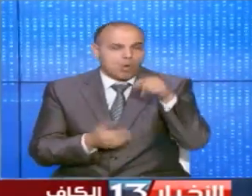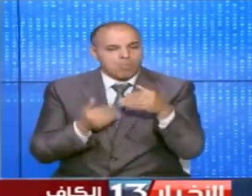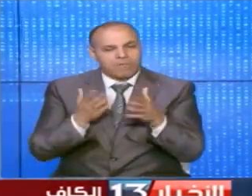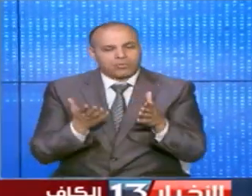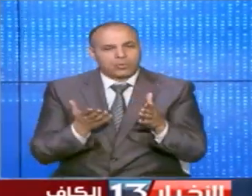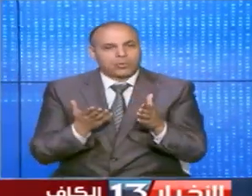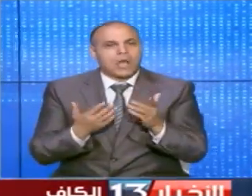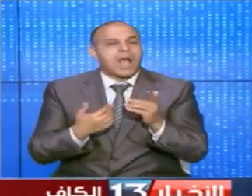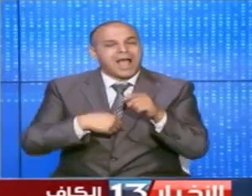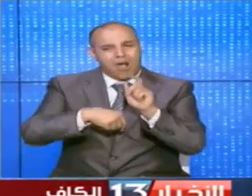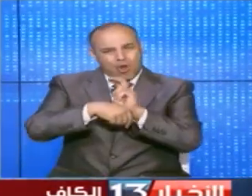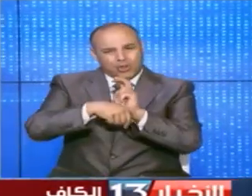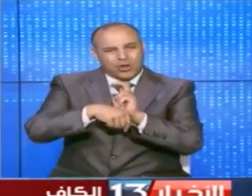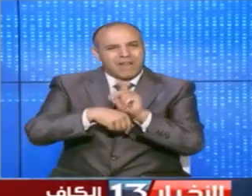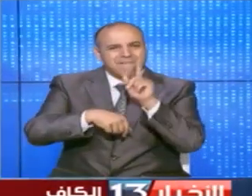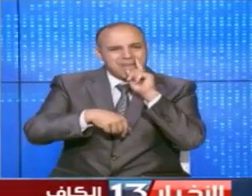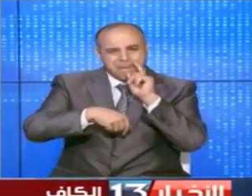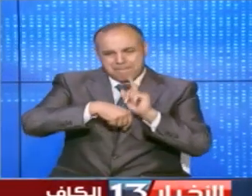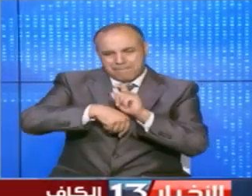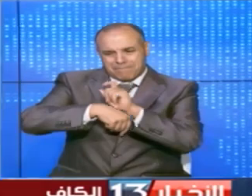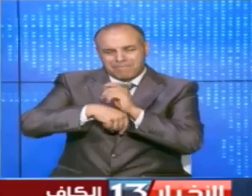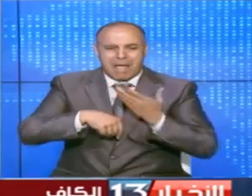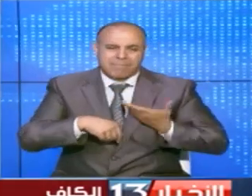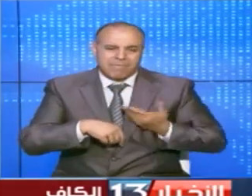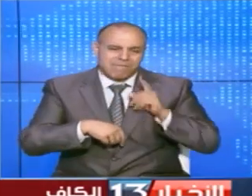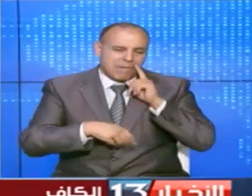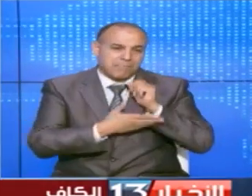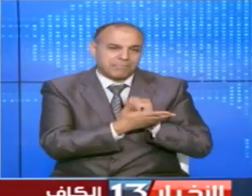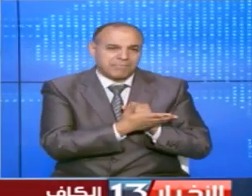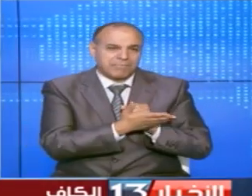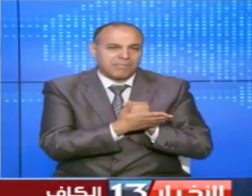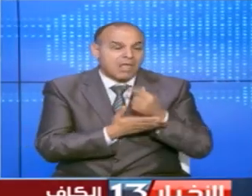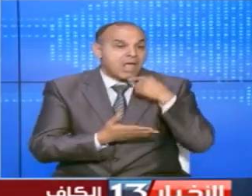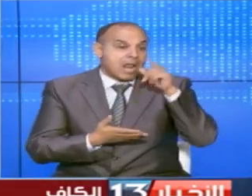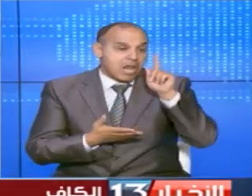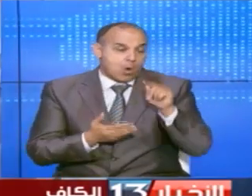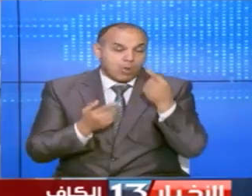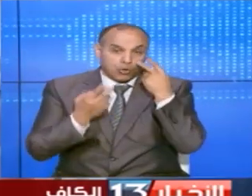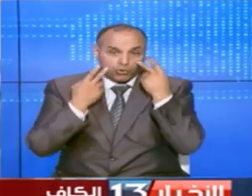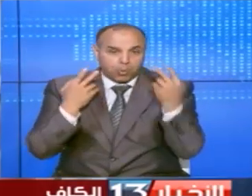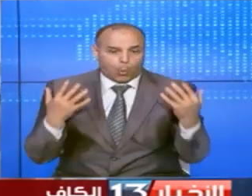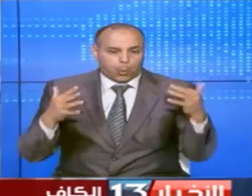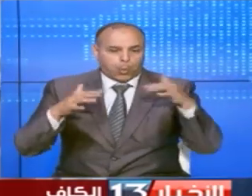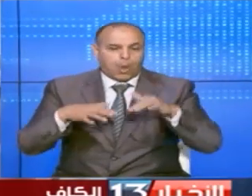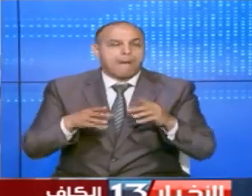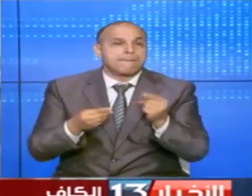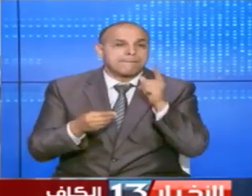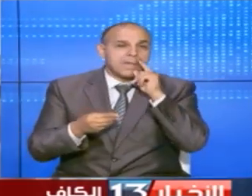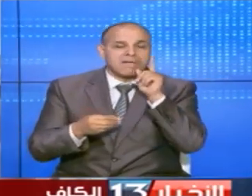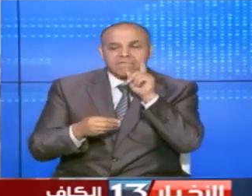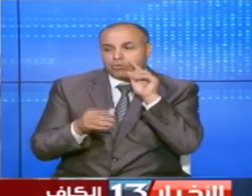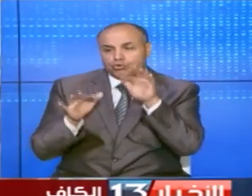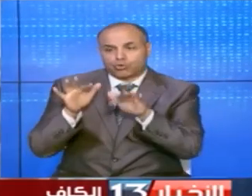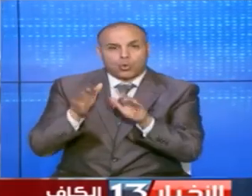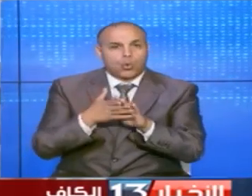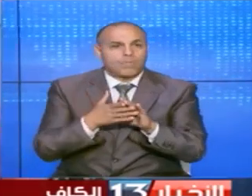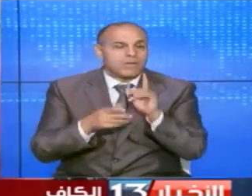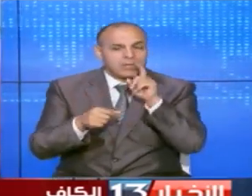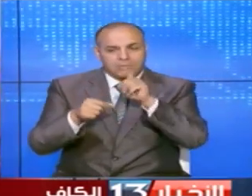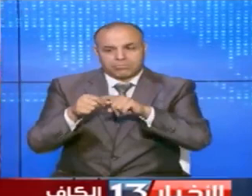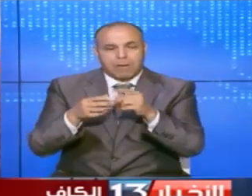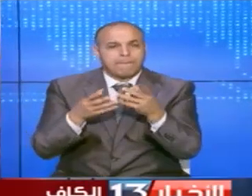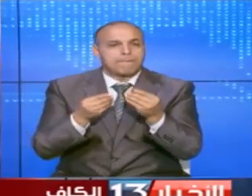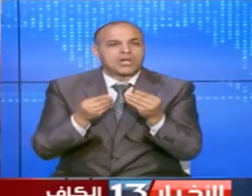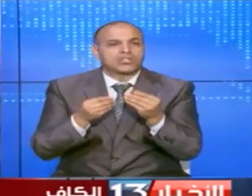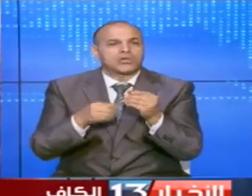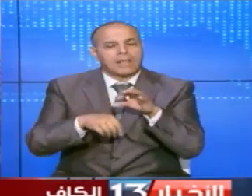والتقصي المبكر حول سرطان الثدي هذا اليوم شهد اقبال عدد كبير من النساء وساهم فيه عدد